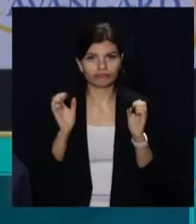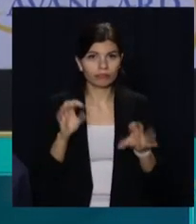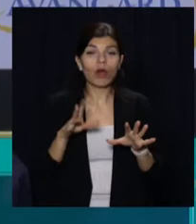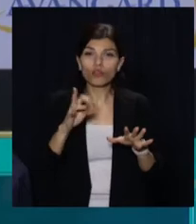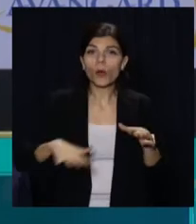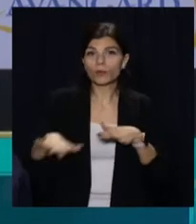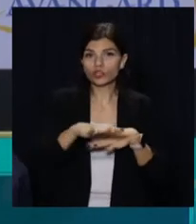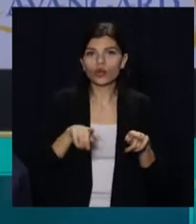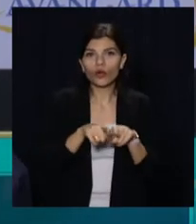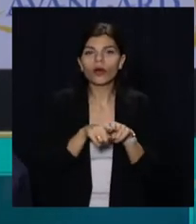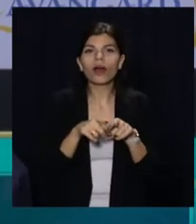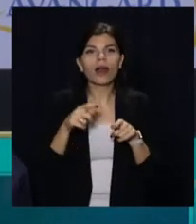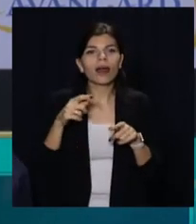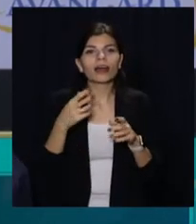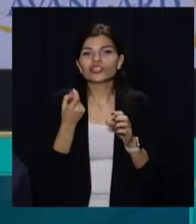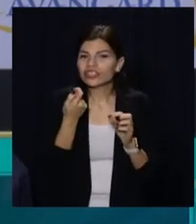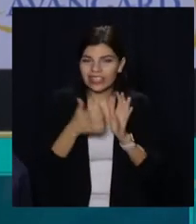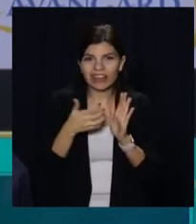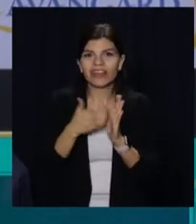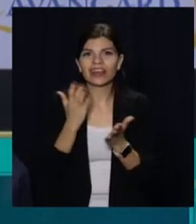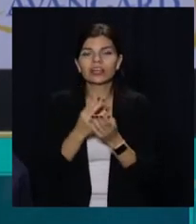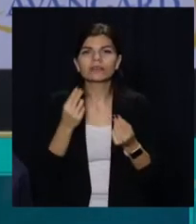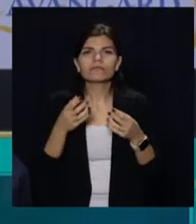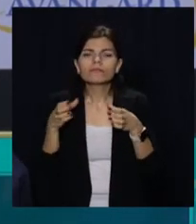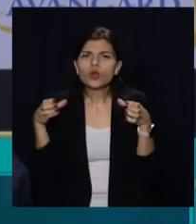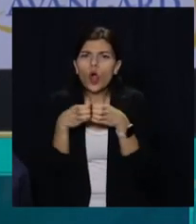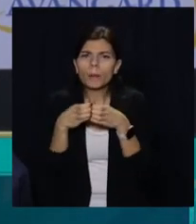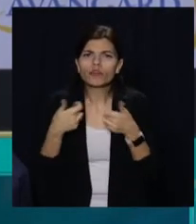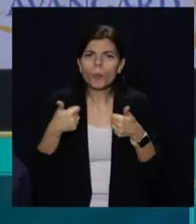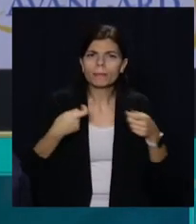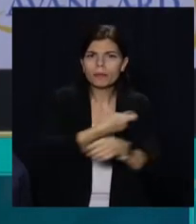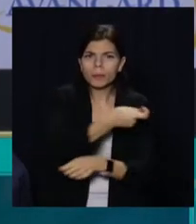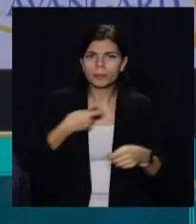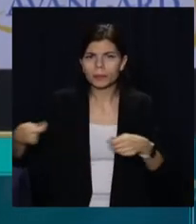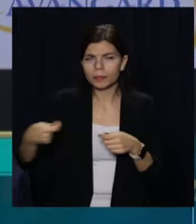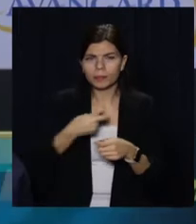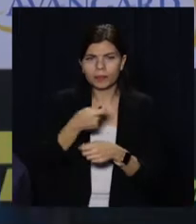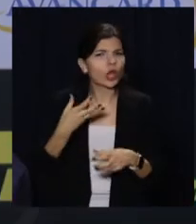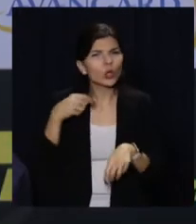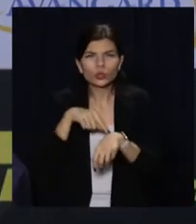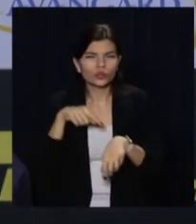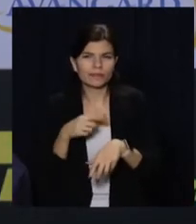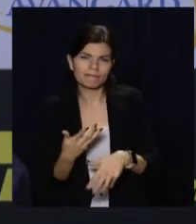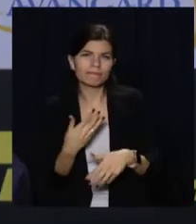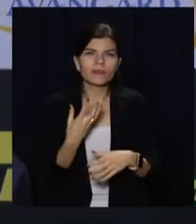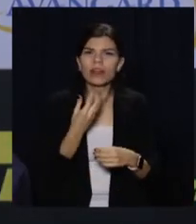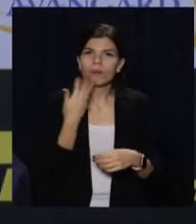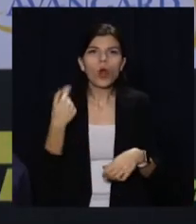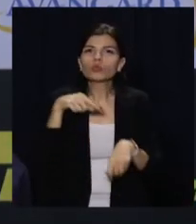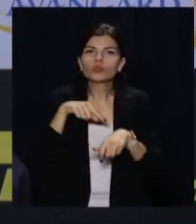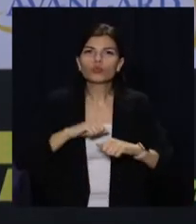площадке все-таки это еще головы не хватает, это еще сыгранности. И нет, чувствуется, еще нету такого чувства друг